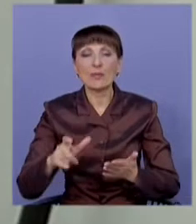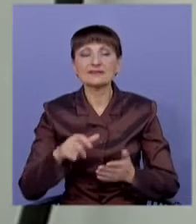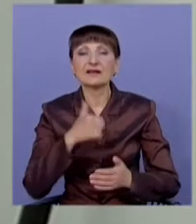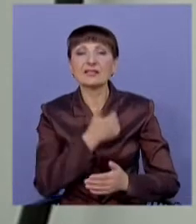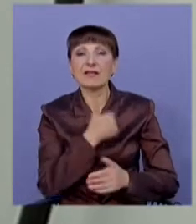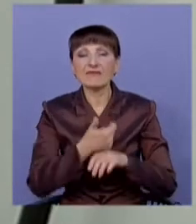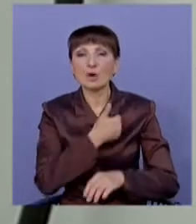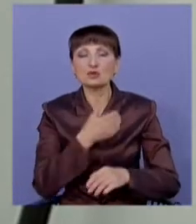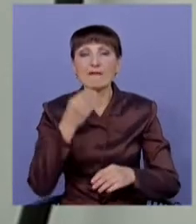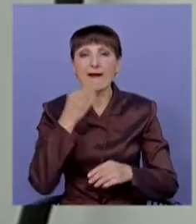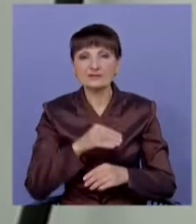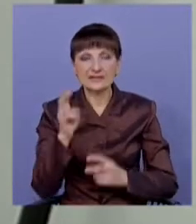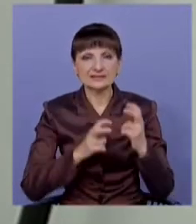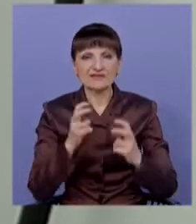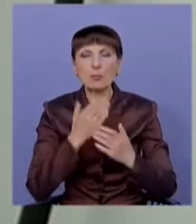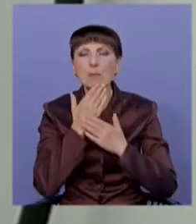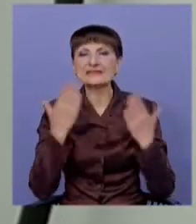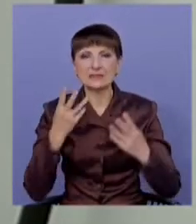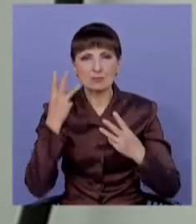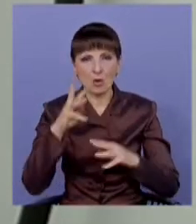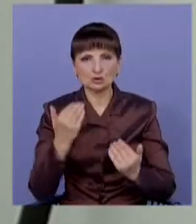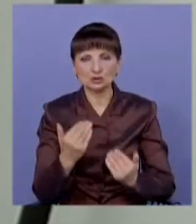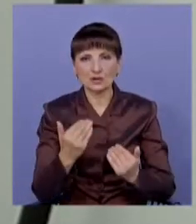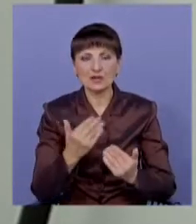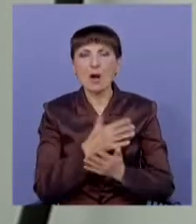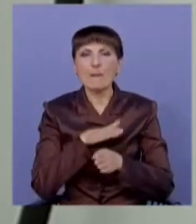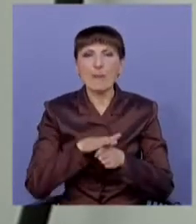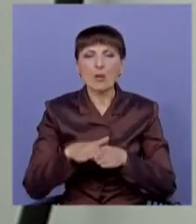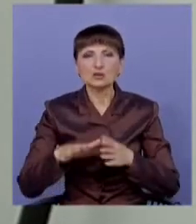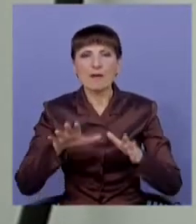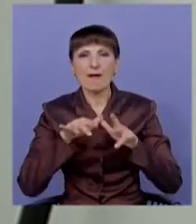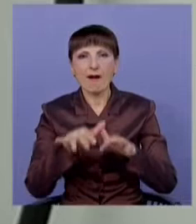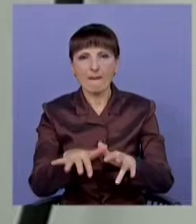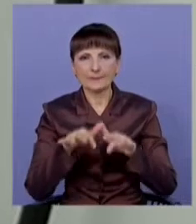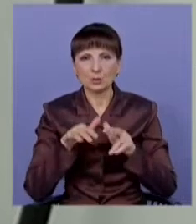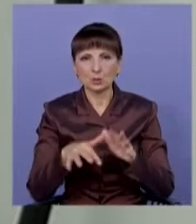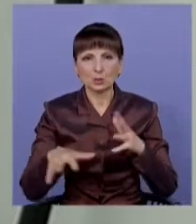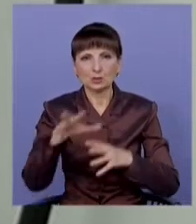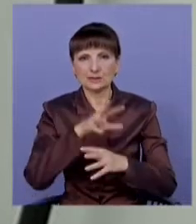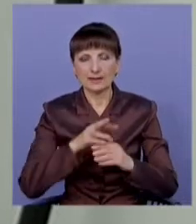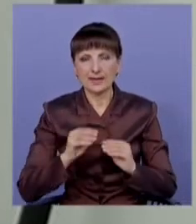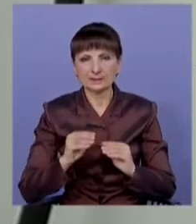Завод последнего поколения, полностью цифровизированный, компьютеризированный. И,